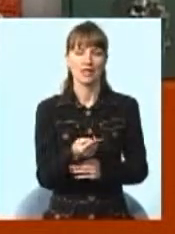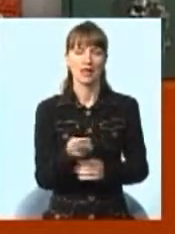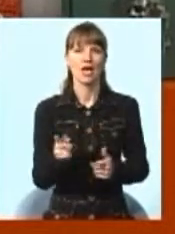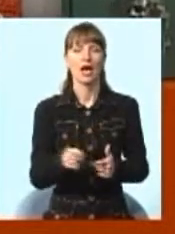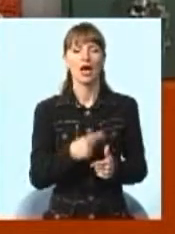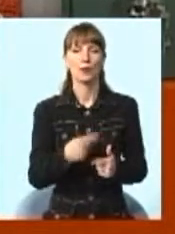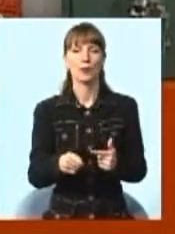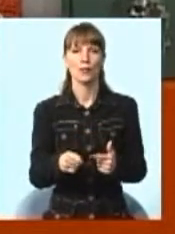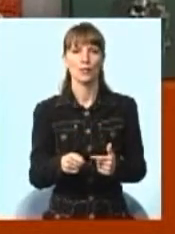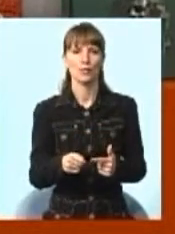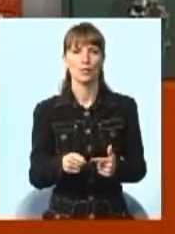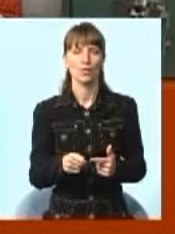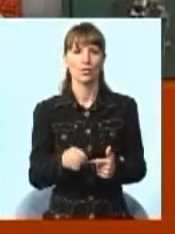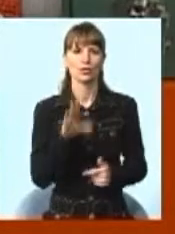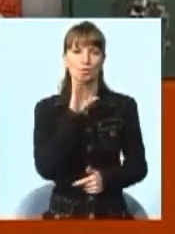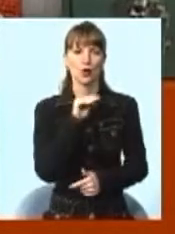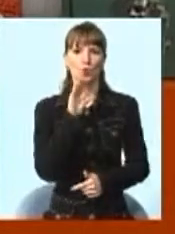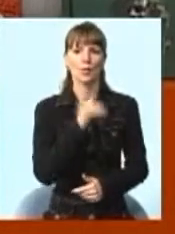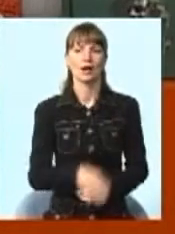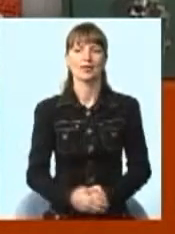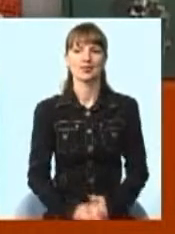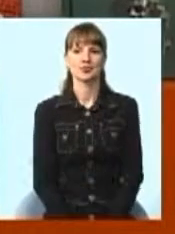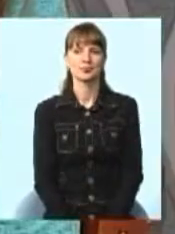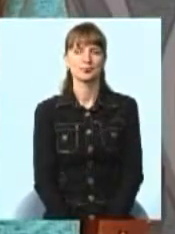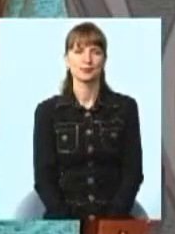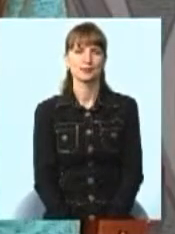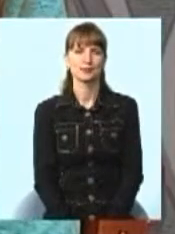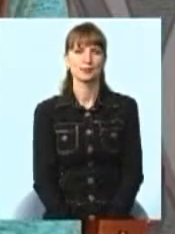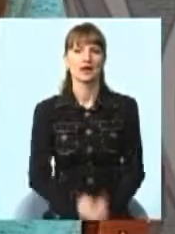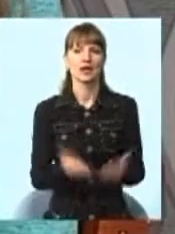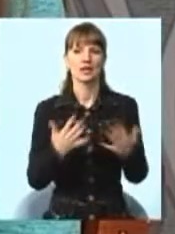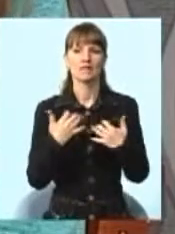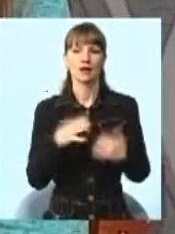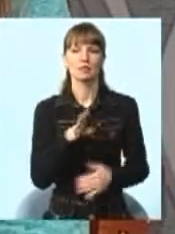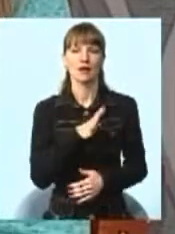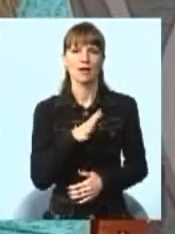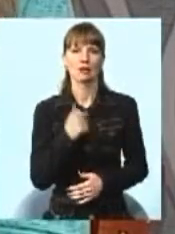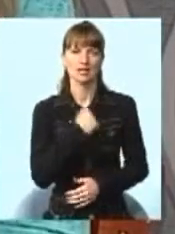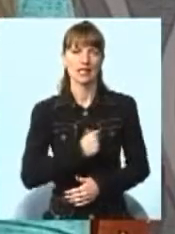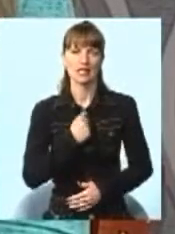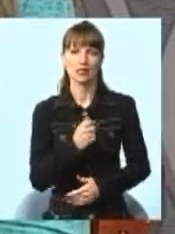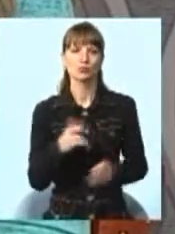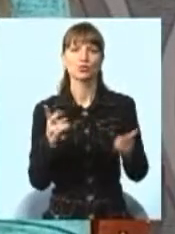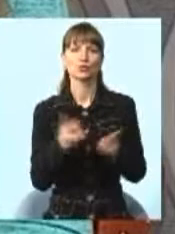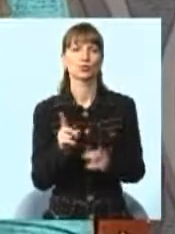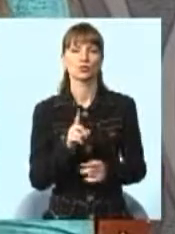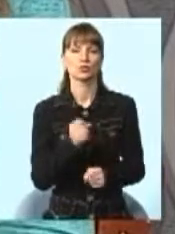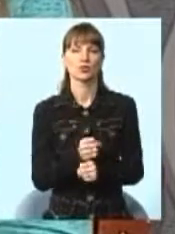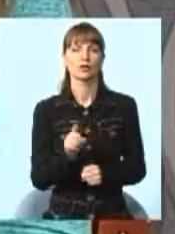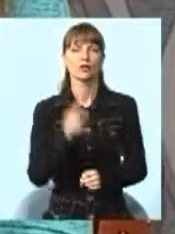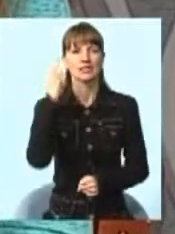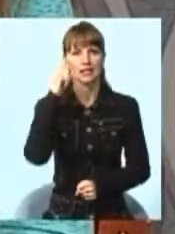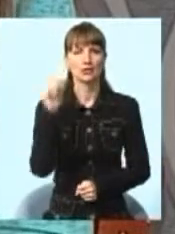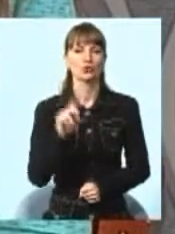або навіть собака. Якісь тварини, так, бувають агресивними. Як ти гадаєш, що треба робити ветеринару, чи що